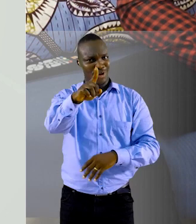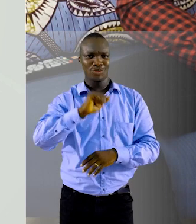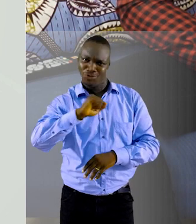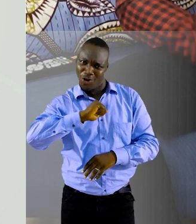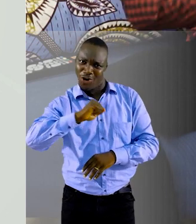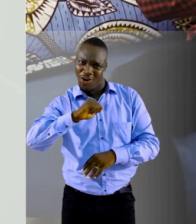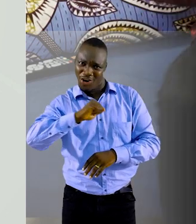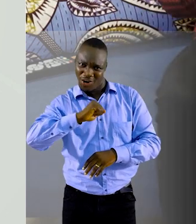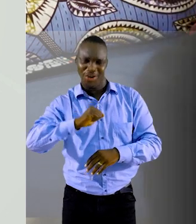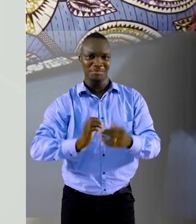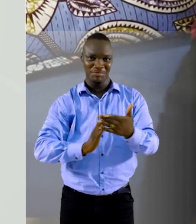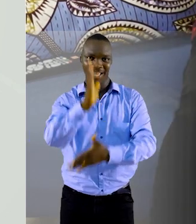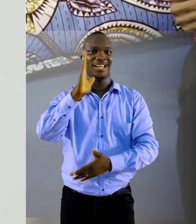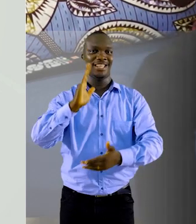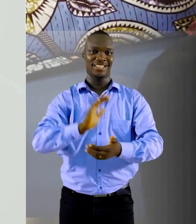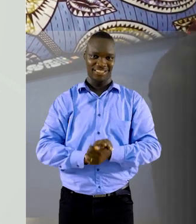Super! Tu es un génie!